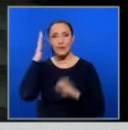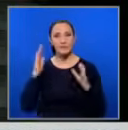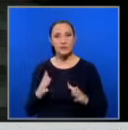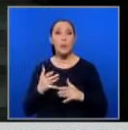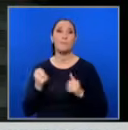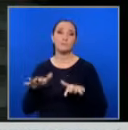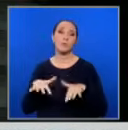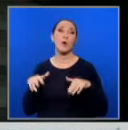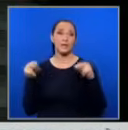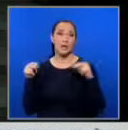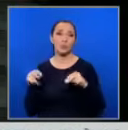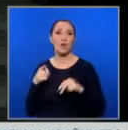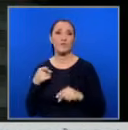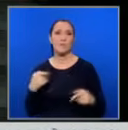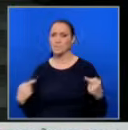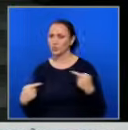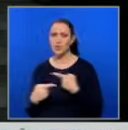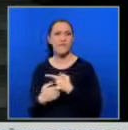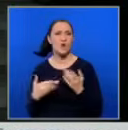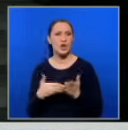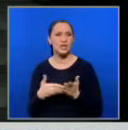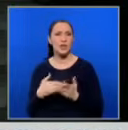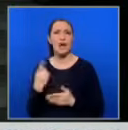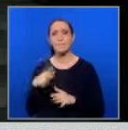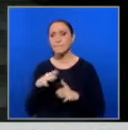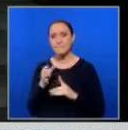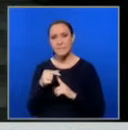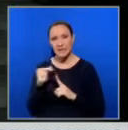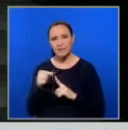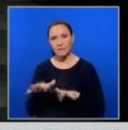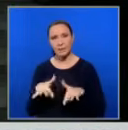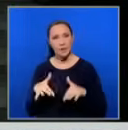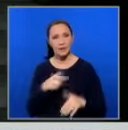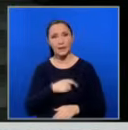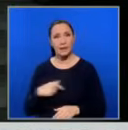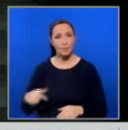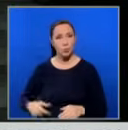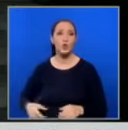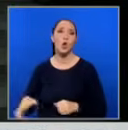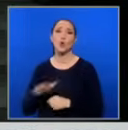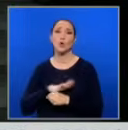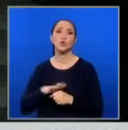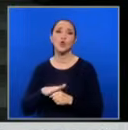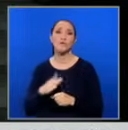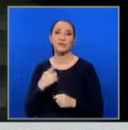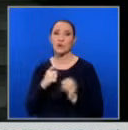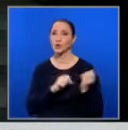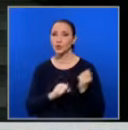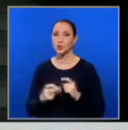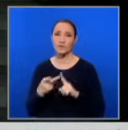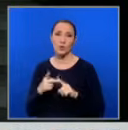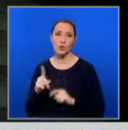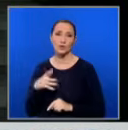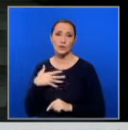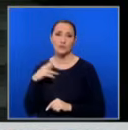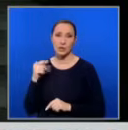парламентарен контрол. Това противоречи на самия принцип на парламентарната република, който основополагаш за конституцията. Второто, което искам да